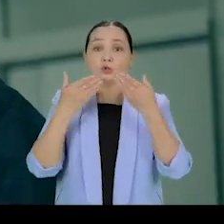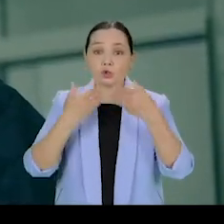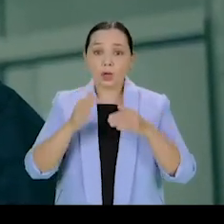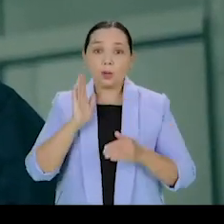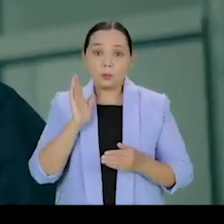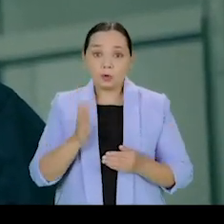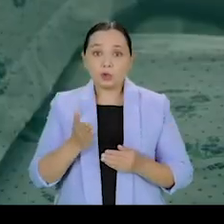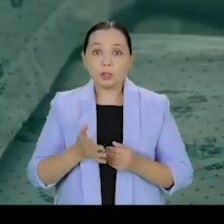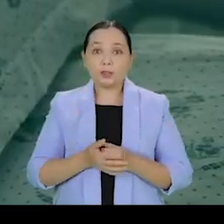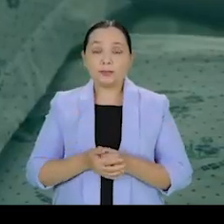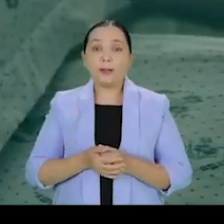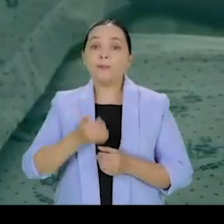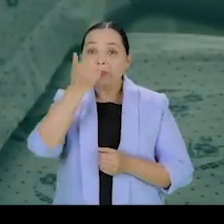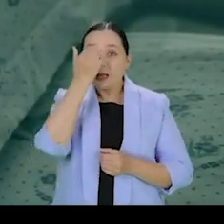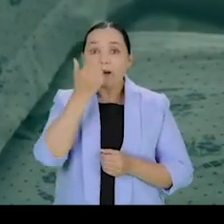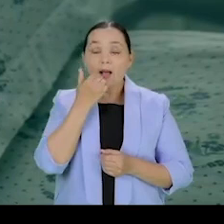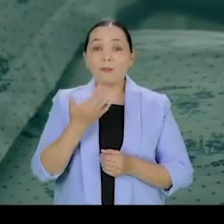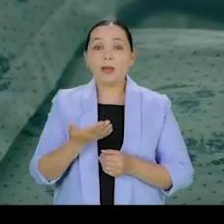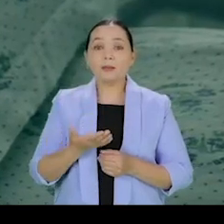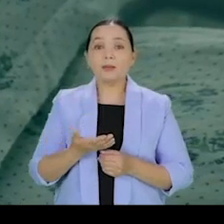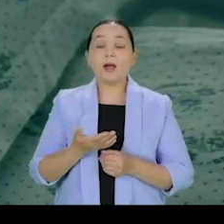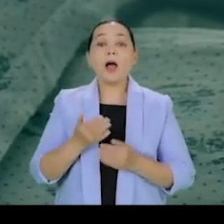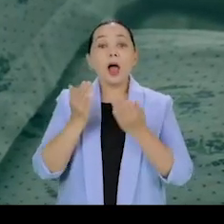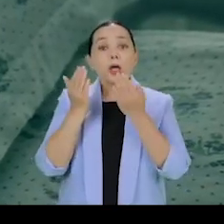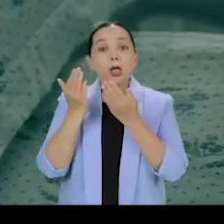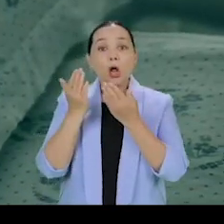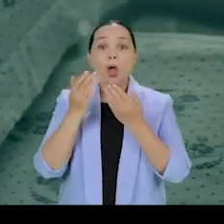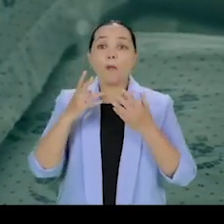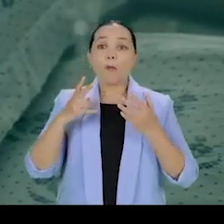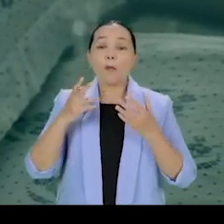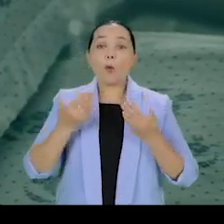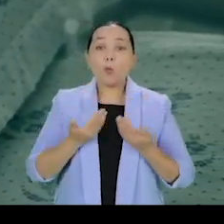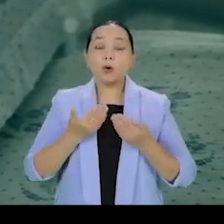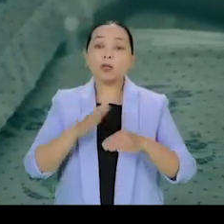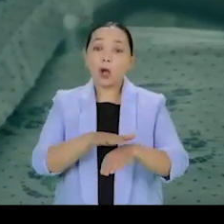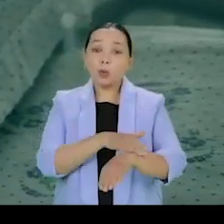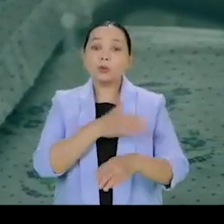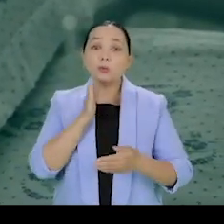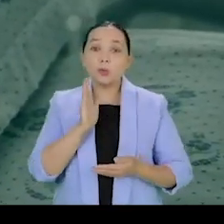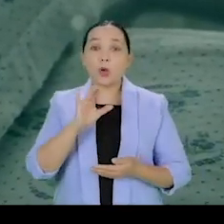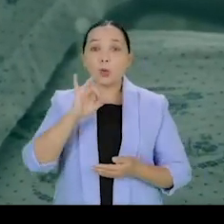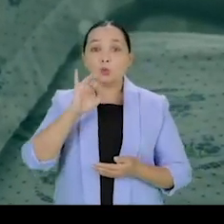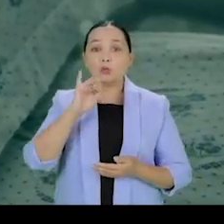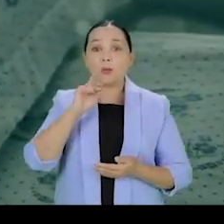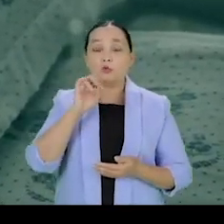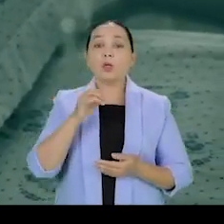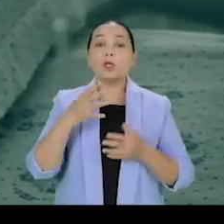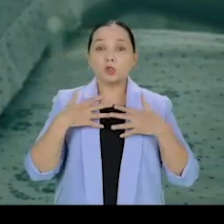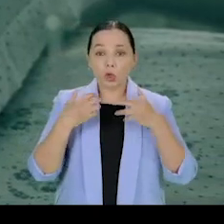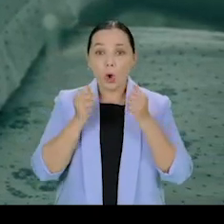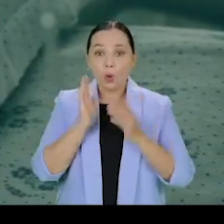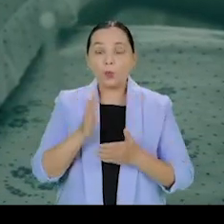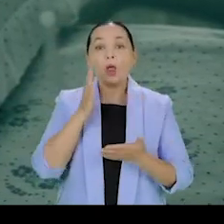yuborishadi. Rahmat sizga. Iloyo umringizdan baraka toping Rustamjon. Sog' bo'ling opajon. O'zingizni